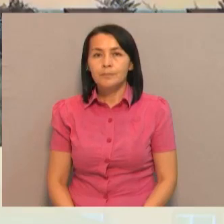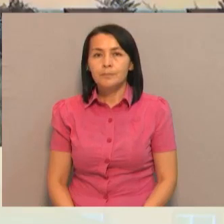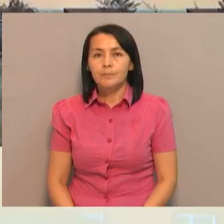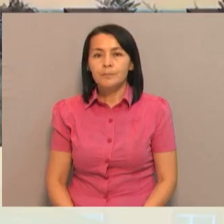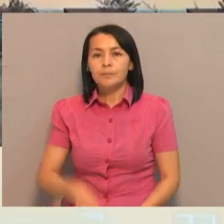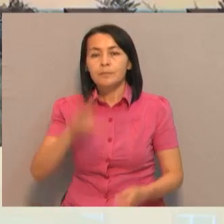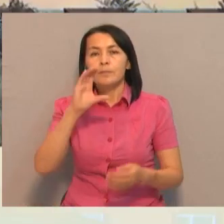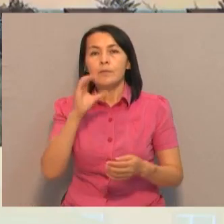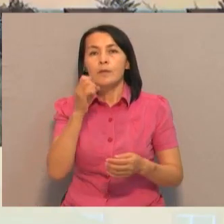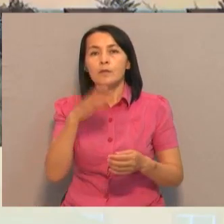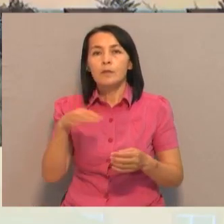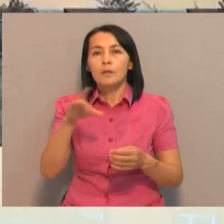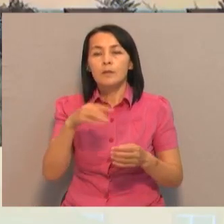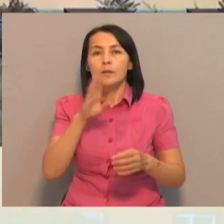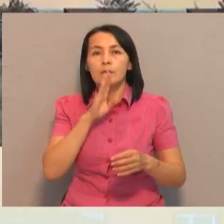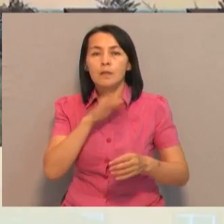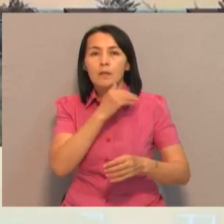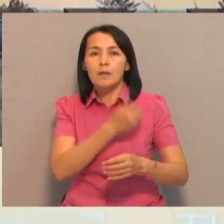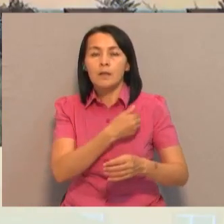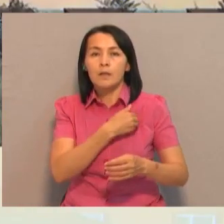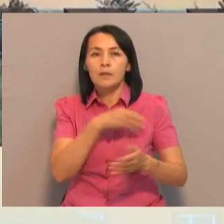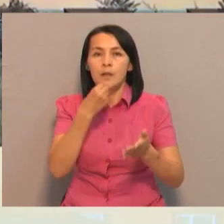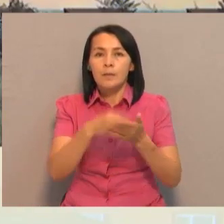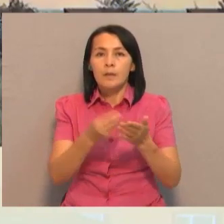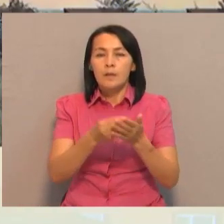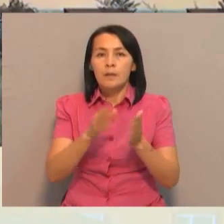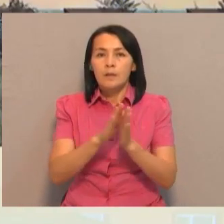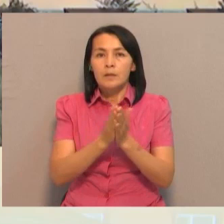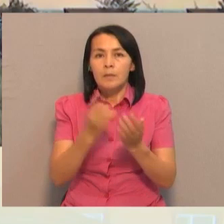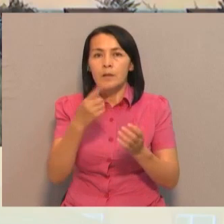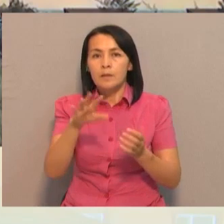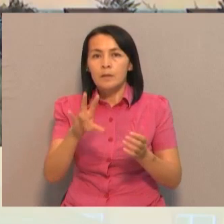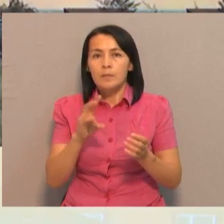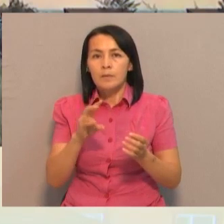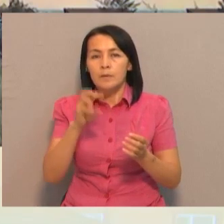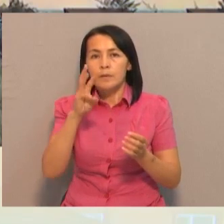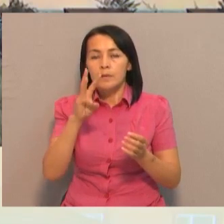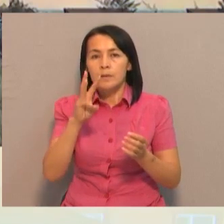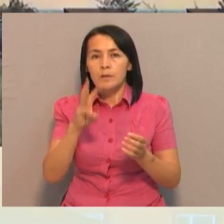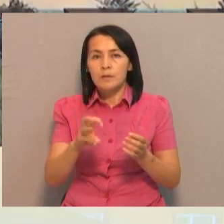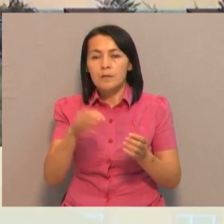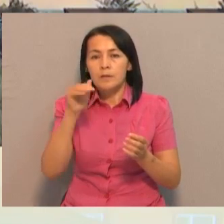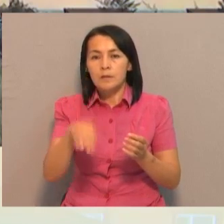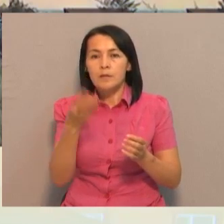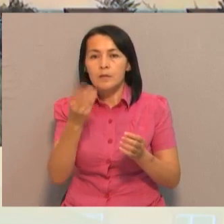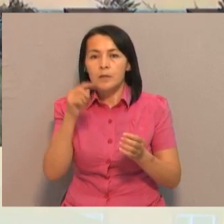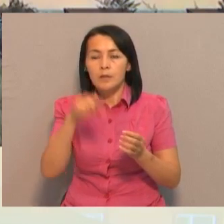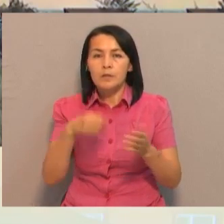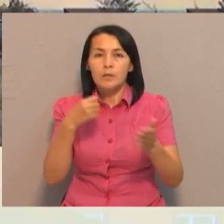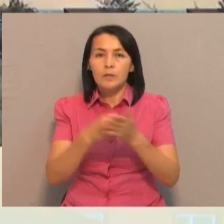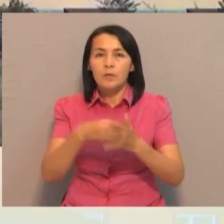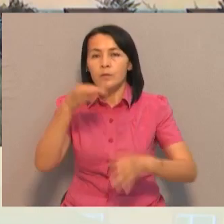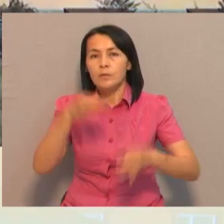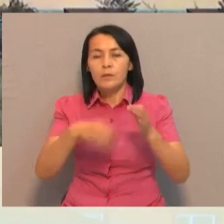А в Сауранском районе женщина пыталась продать диплом за 1 300 000 тенге. На сегодняшний день проводится